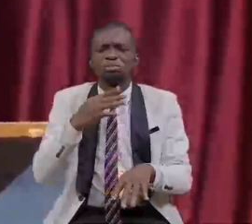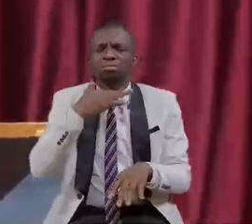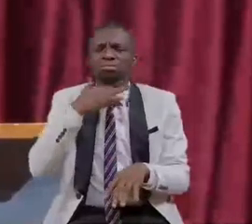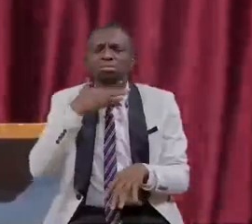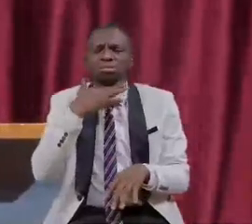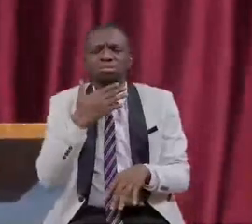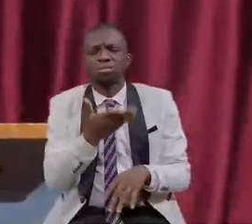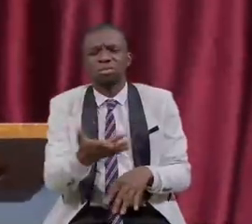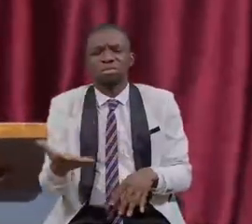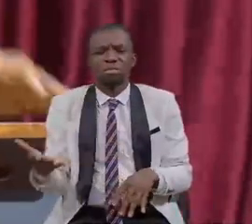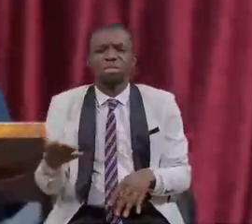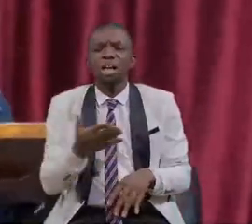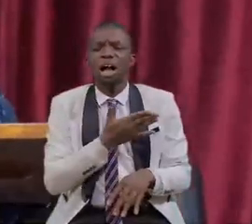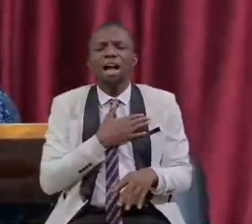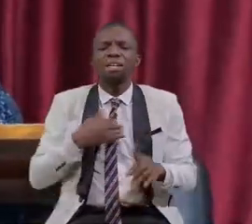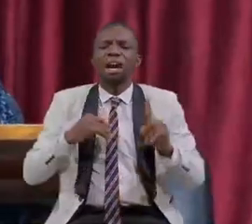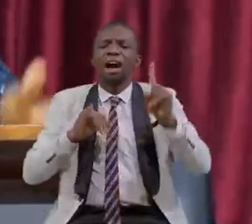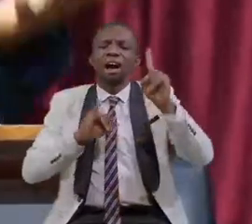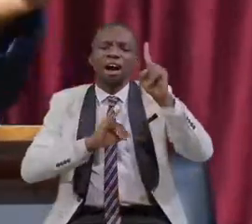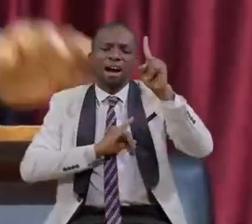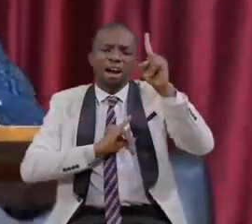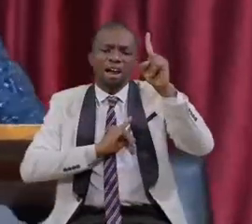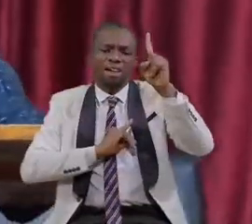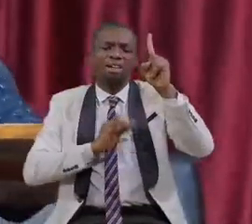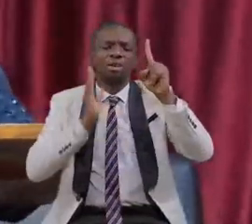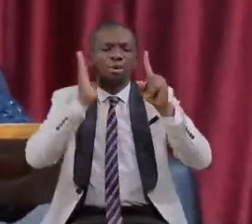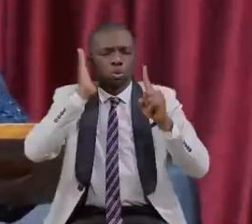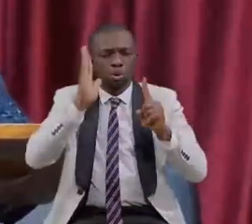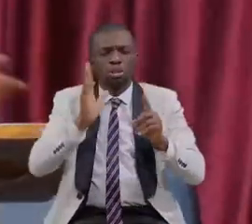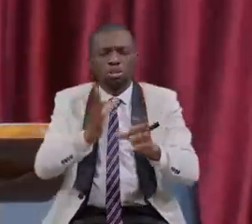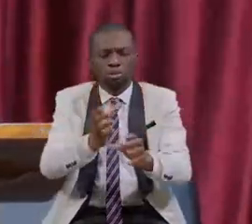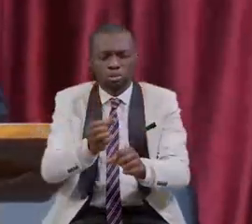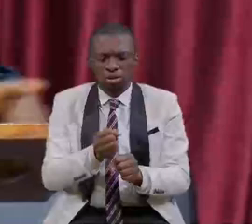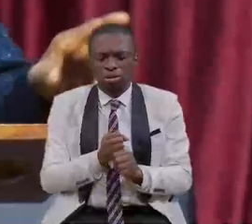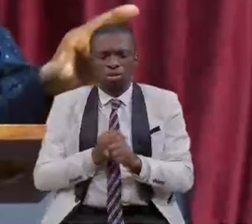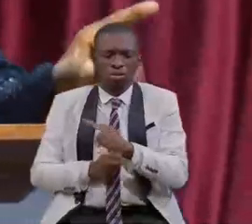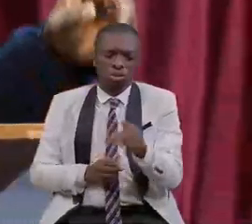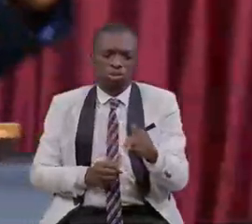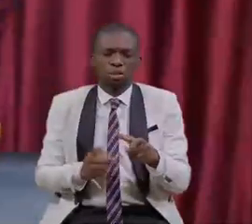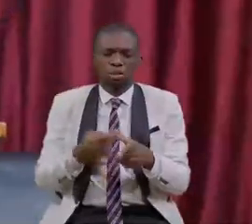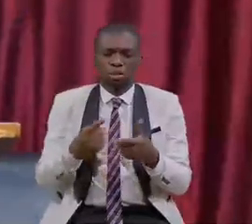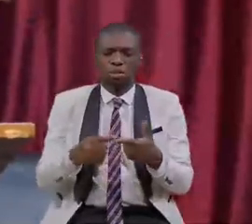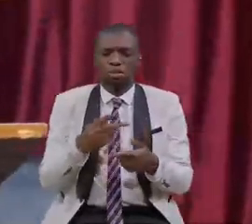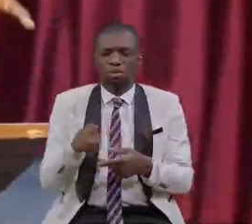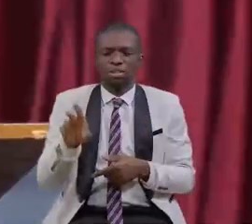et je vous accueillerai. Verset 18 dit,